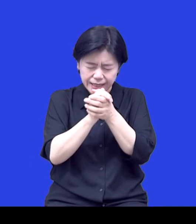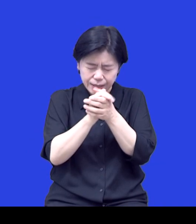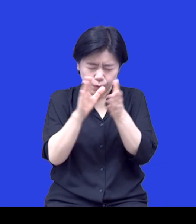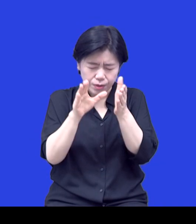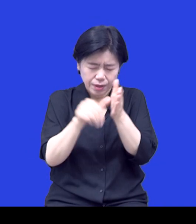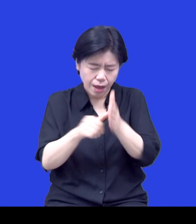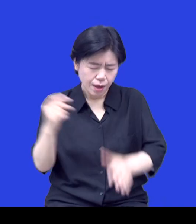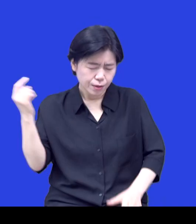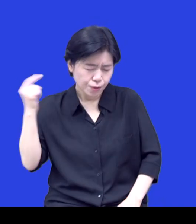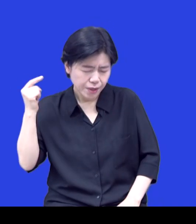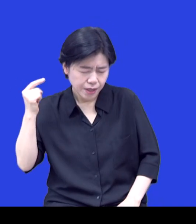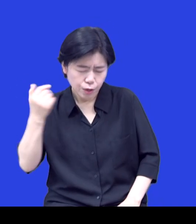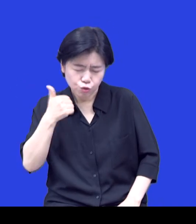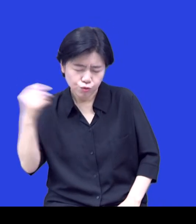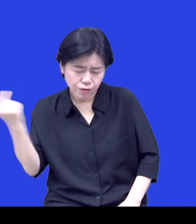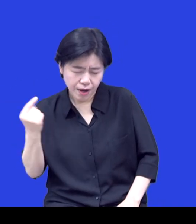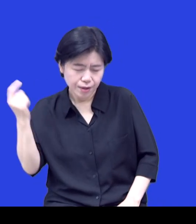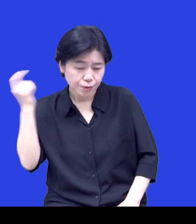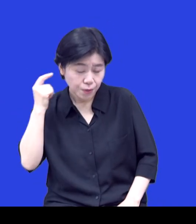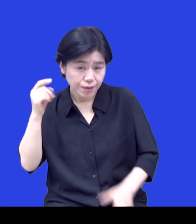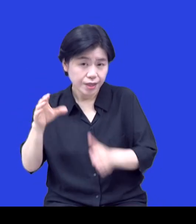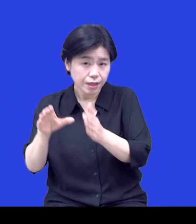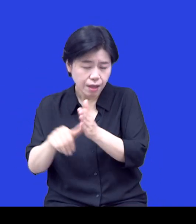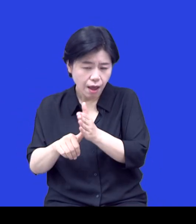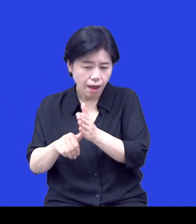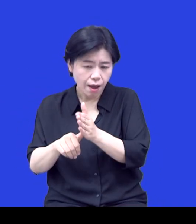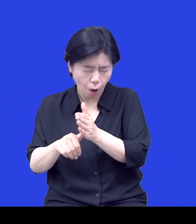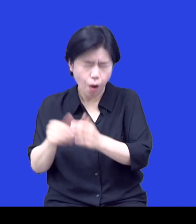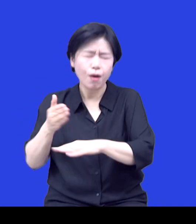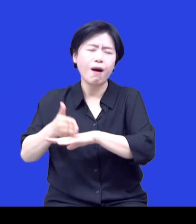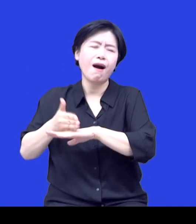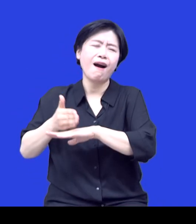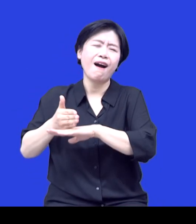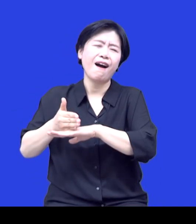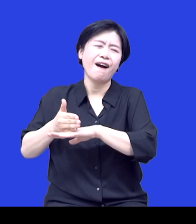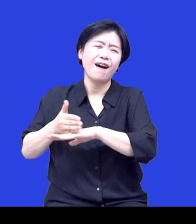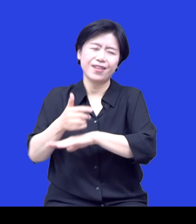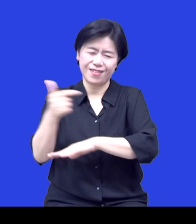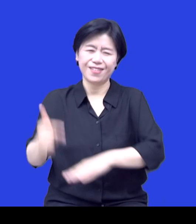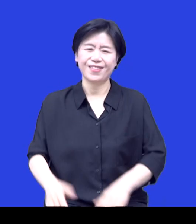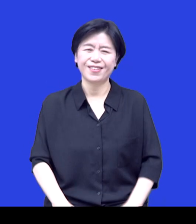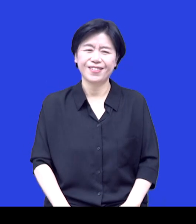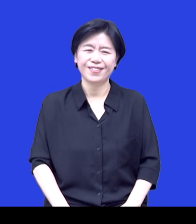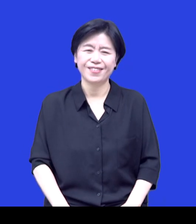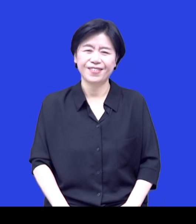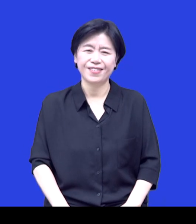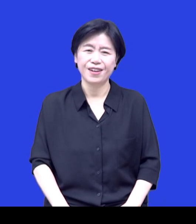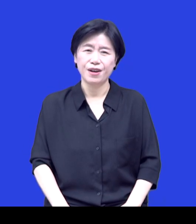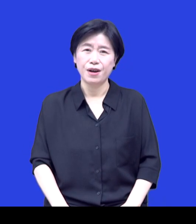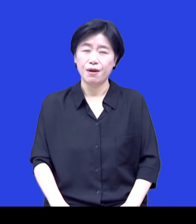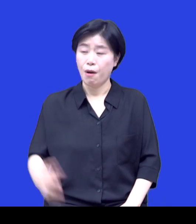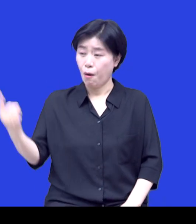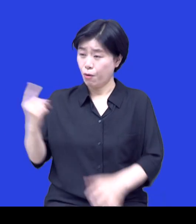정도로. 아. 그러니까 잘난 교인 뭐 뛰어난 교인 소용없어 나와주는 교인이 제일